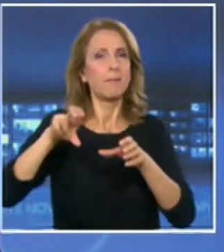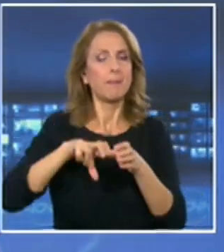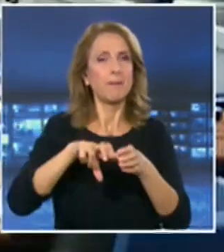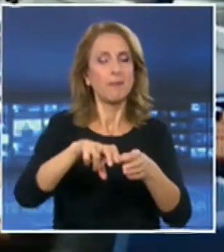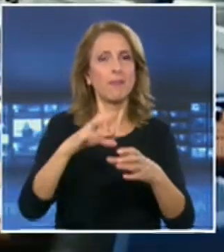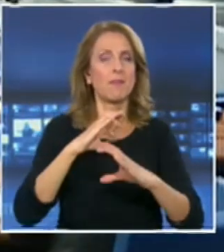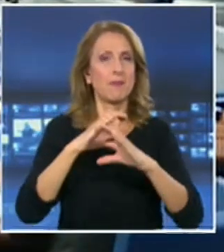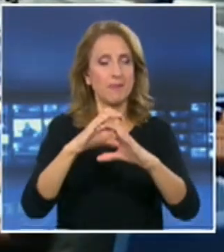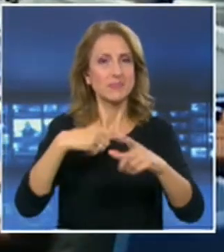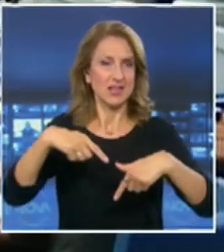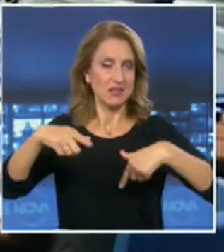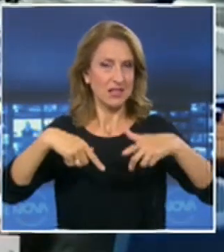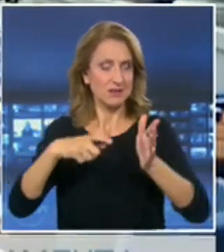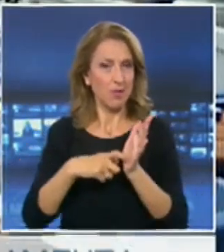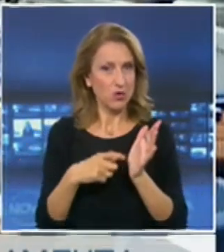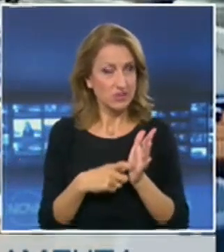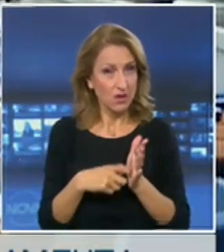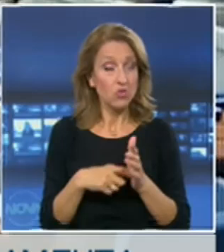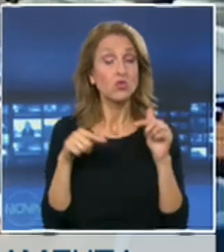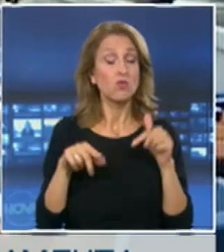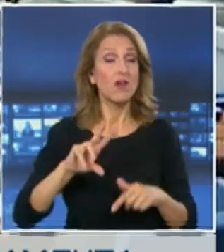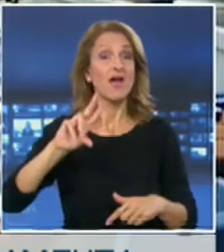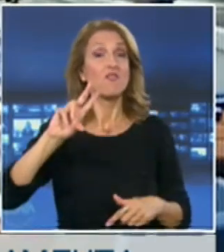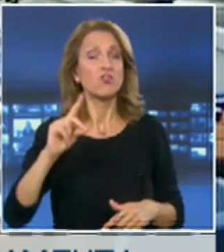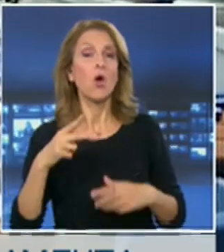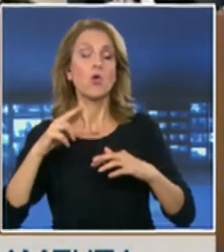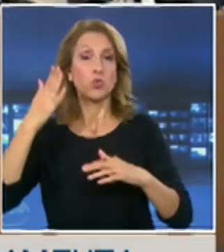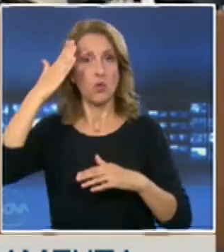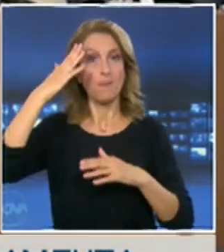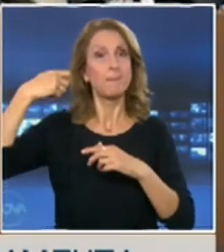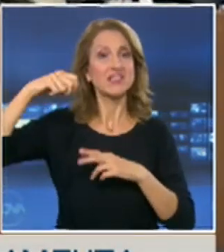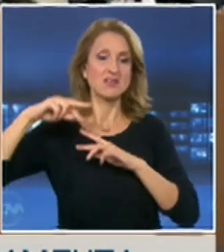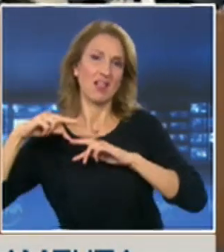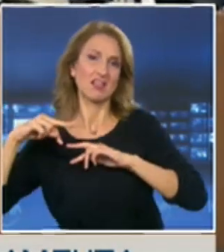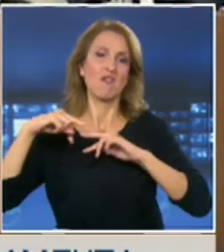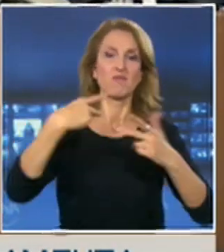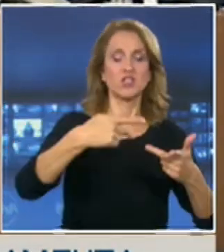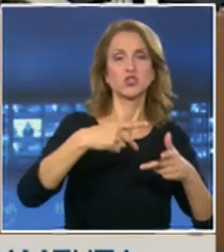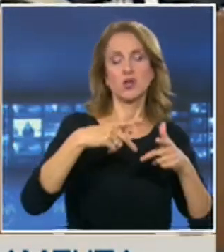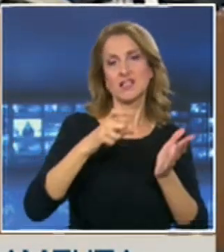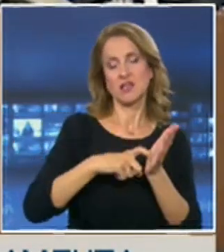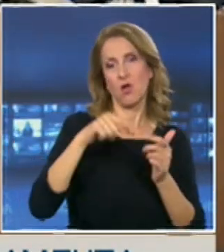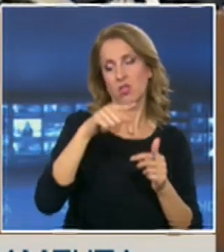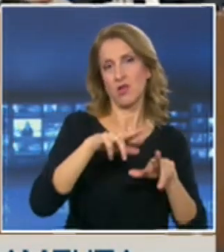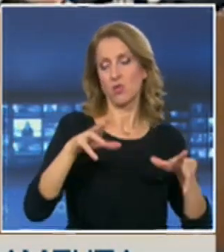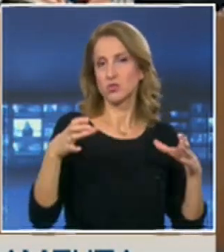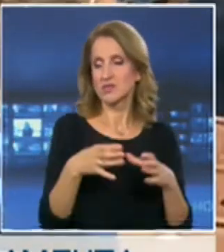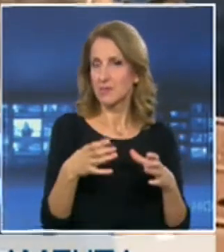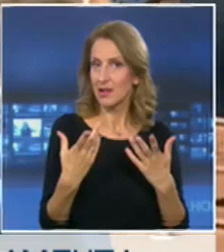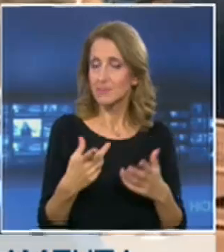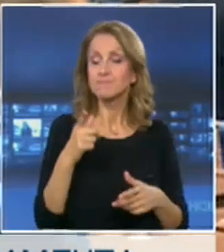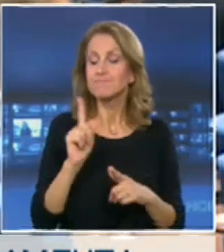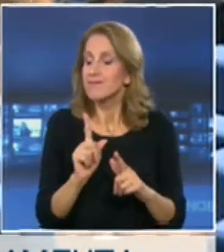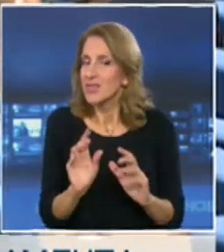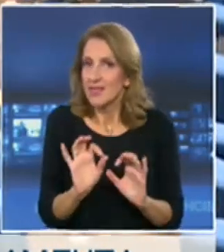промените в закона за транспорта. Това е второто вето на президента, подкрепено от парламента. Според държавния глава няма яснота как